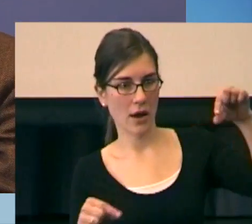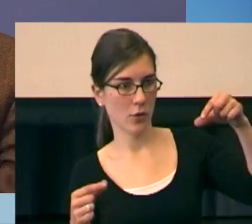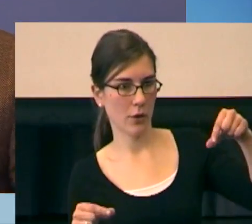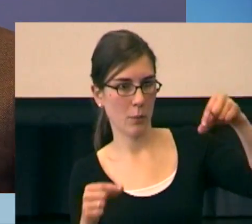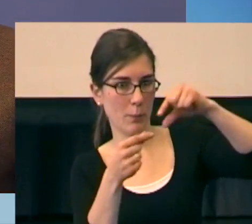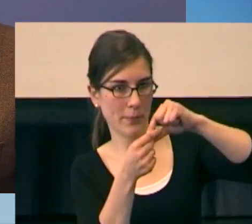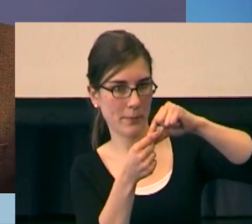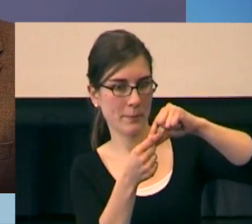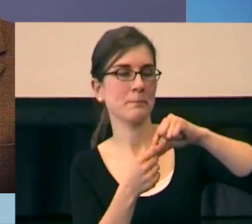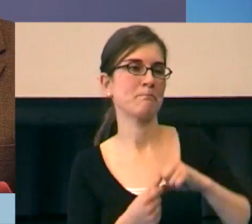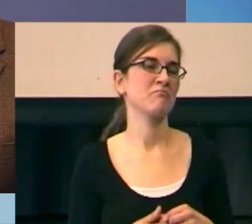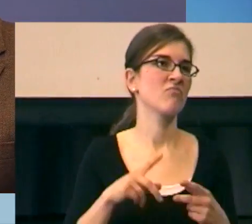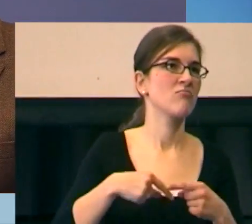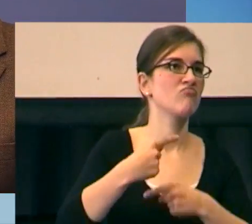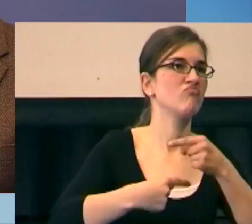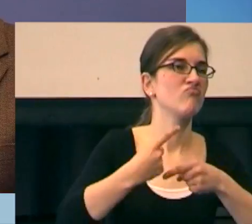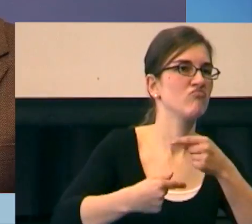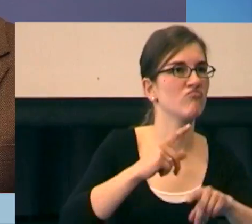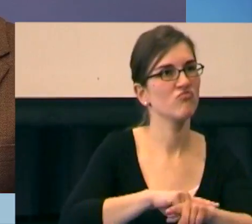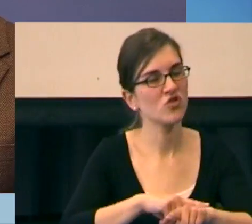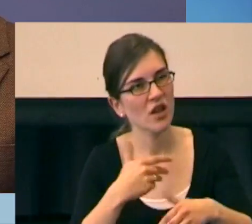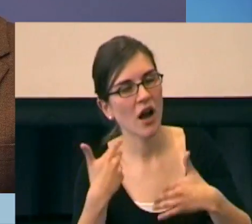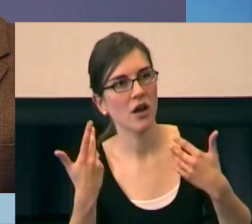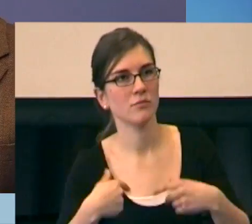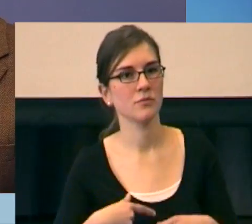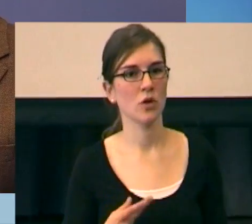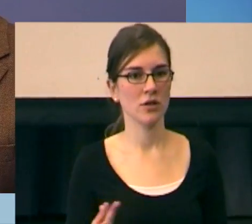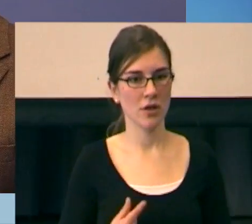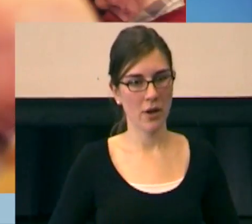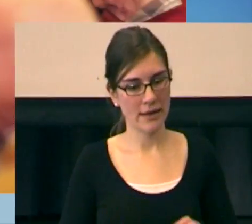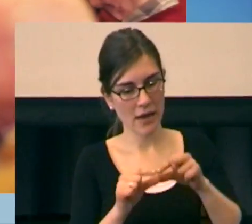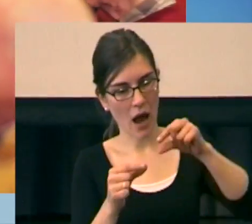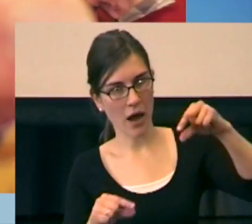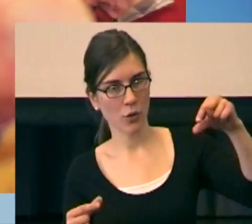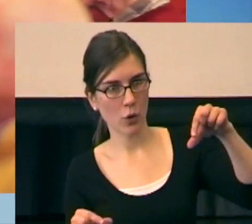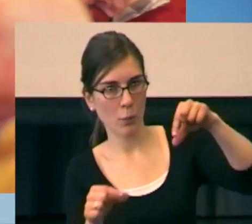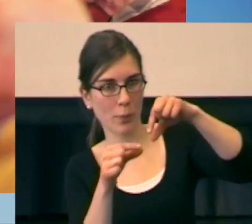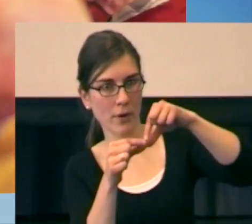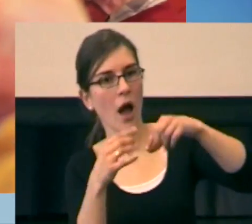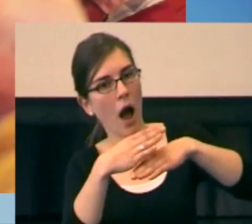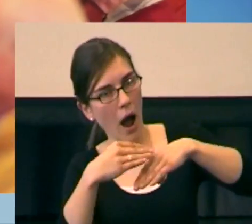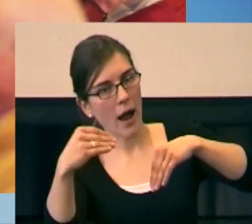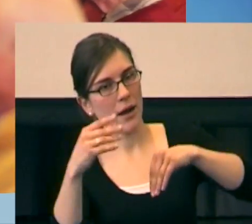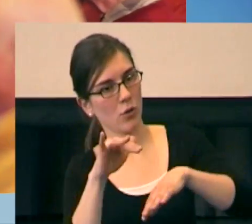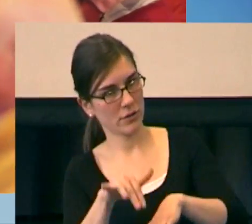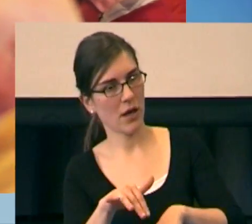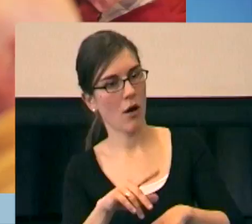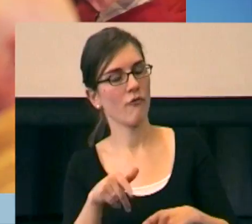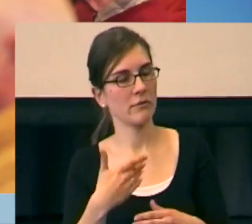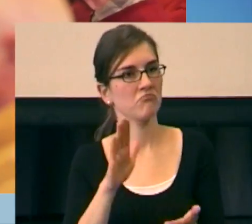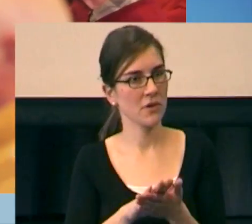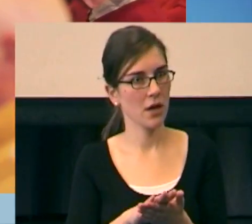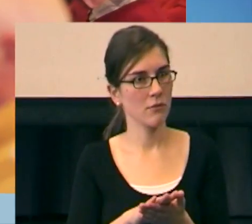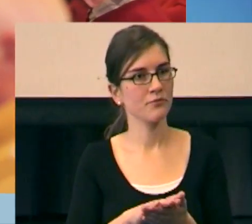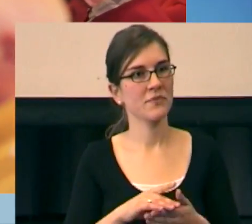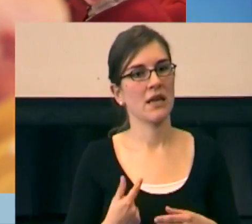genäht. Dann dauert es eine bestimmte Zeit, bis die beiden miteinander wasserdicht verheilt sind und wenn sie wasserdicht verheilt sind, kommt der